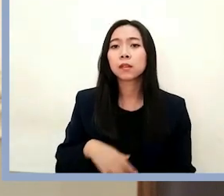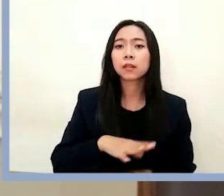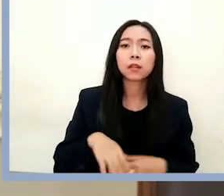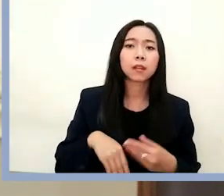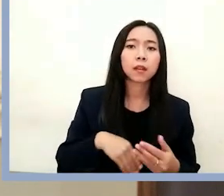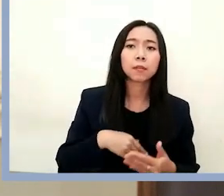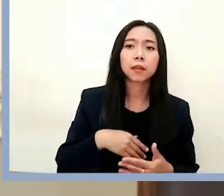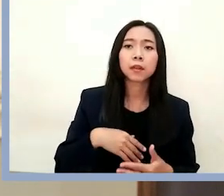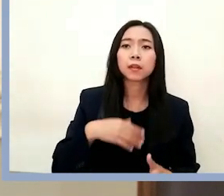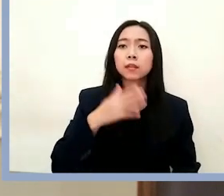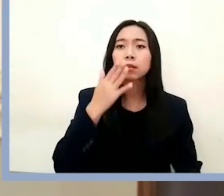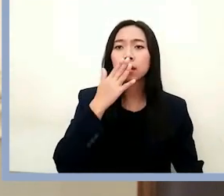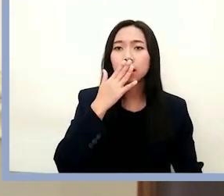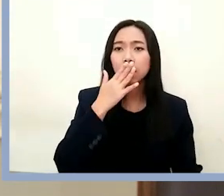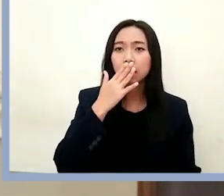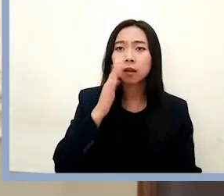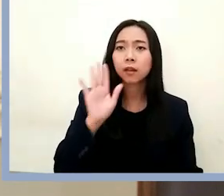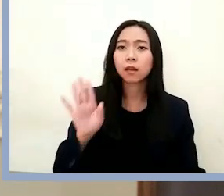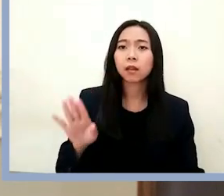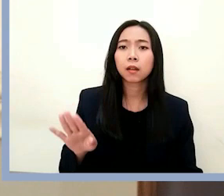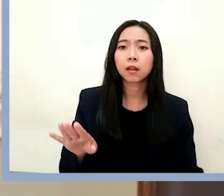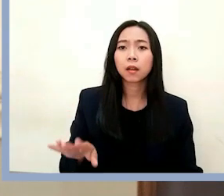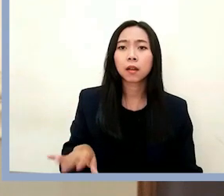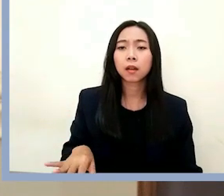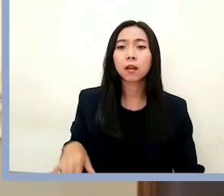Setiap ku salah